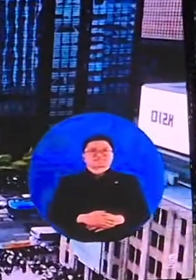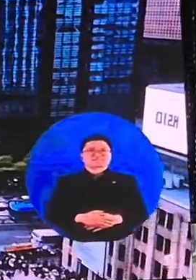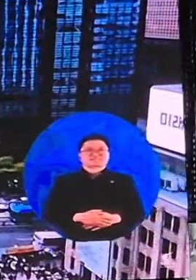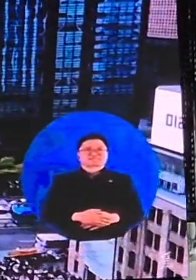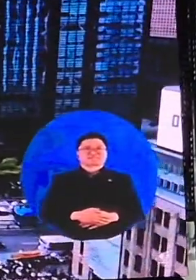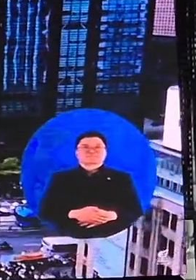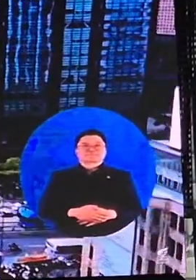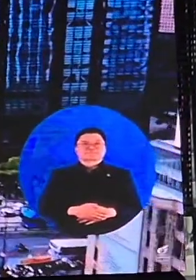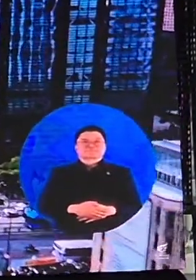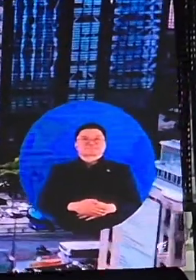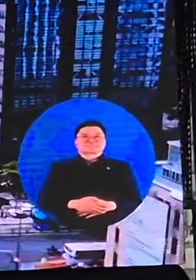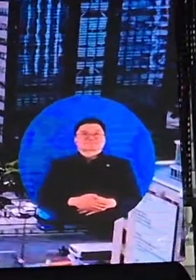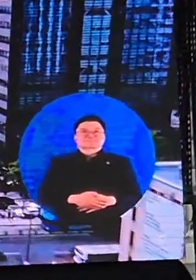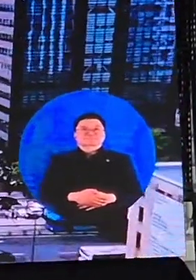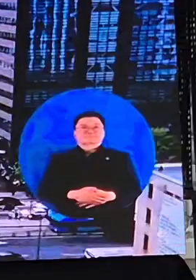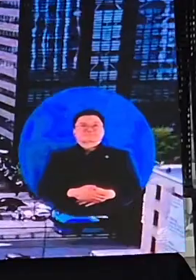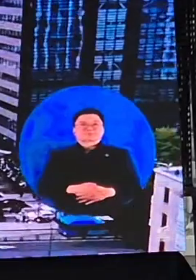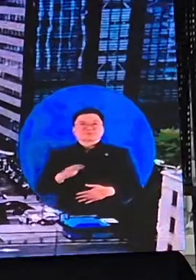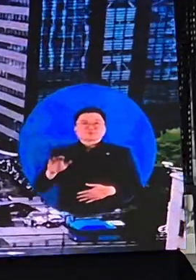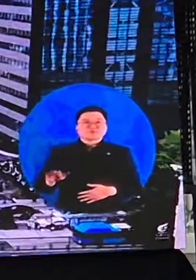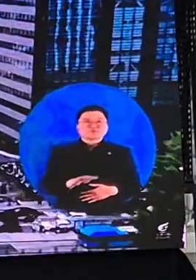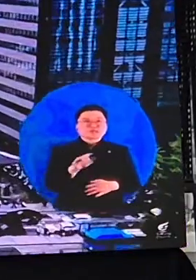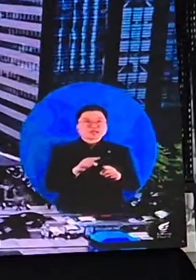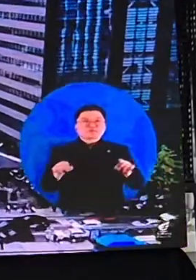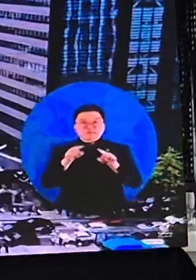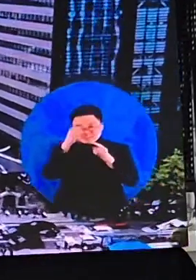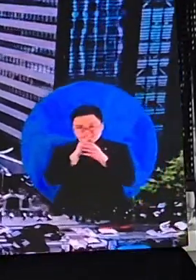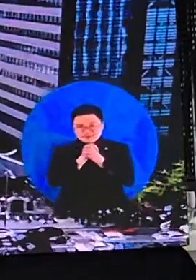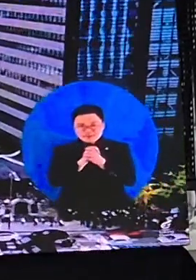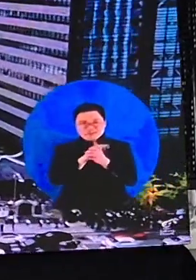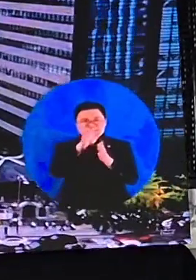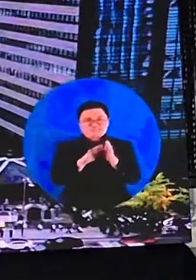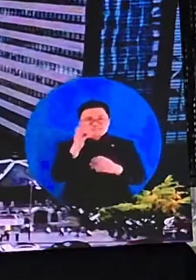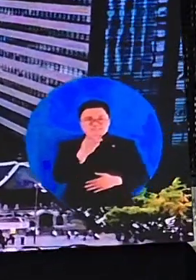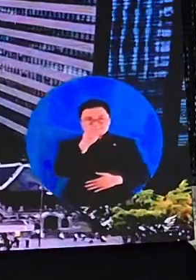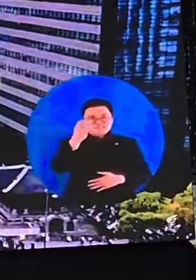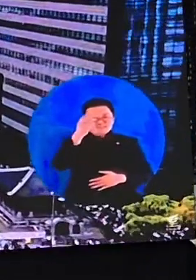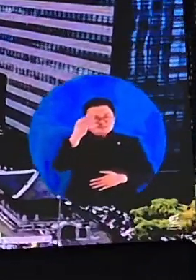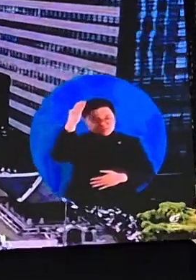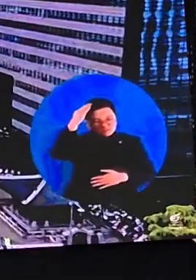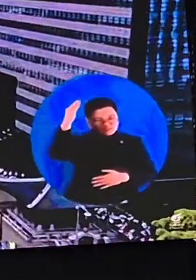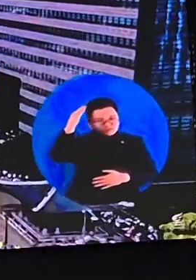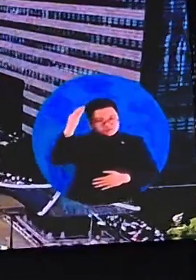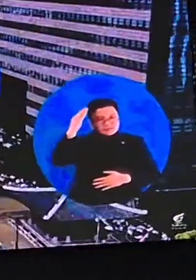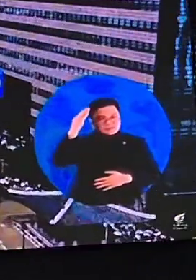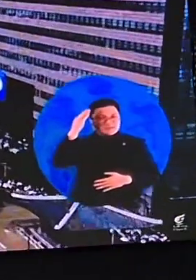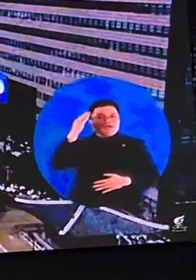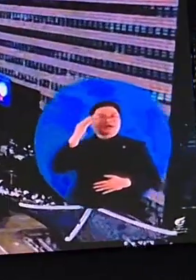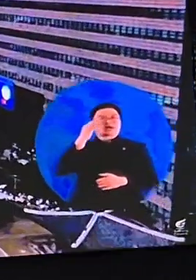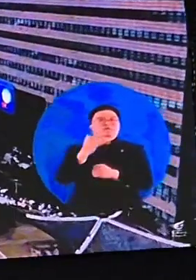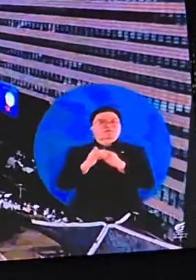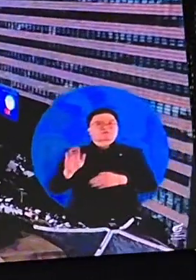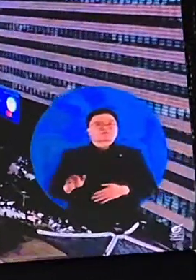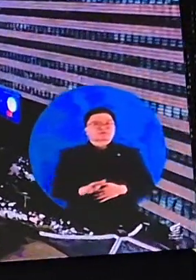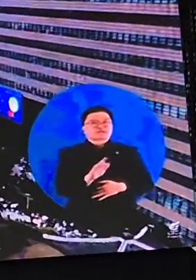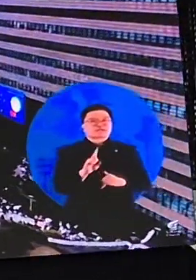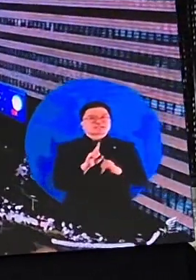for God in this nation. 우리가 함께 기도할 때 성령님께서 대한민국에 사랑의 불을 일으키실 줄